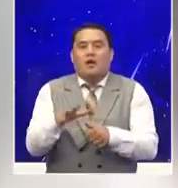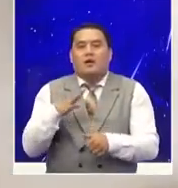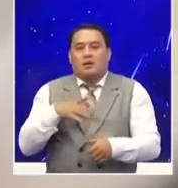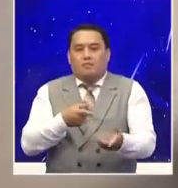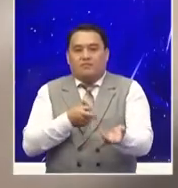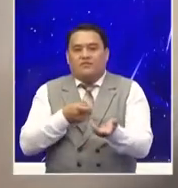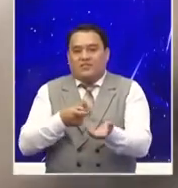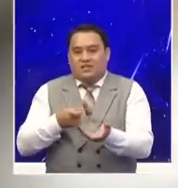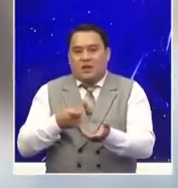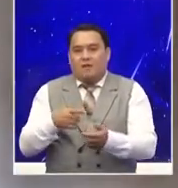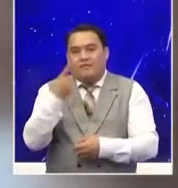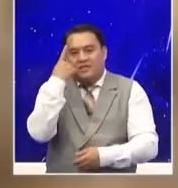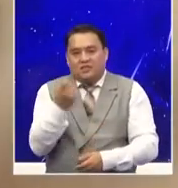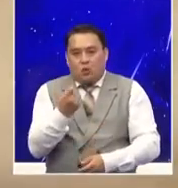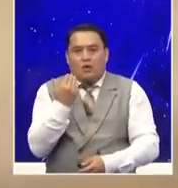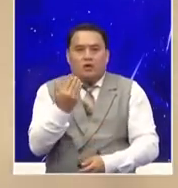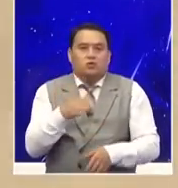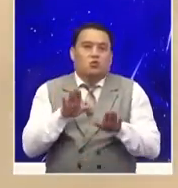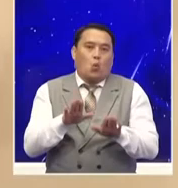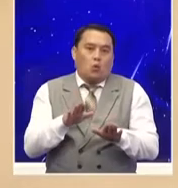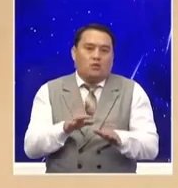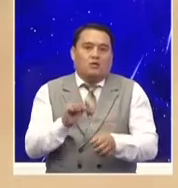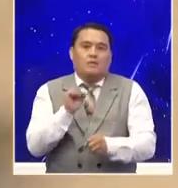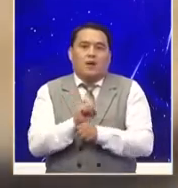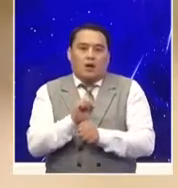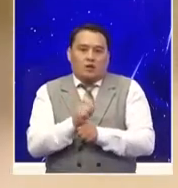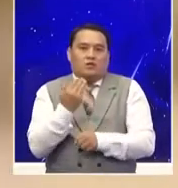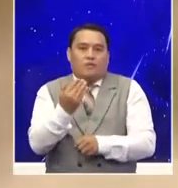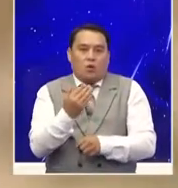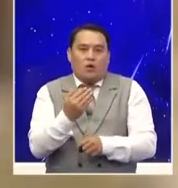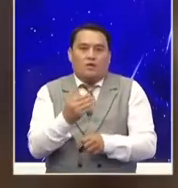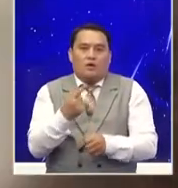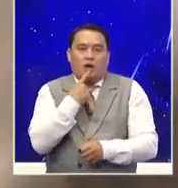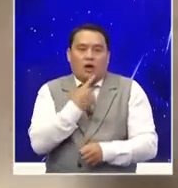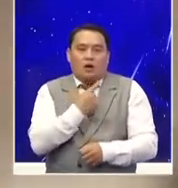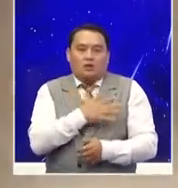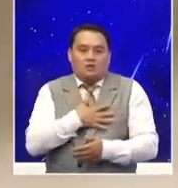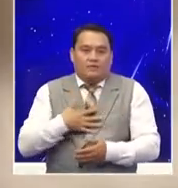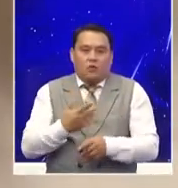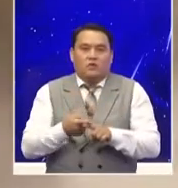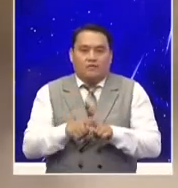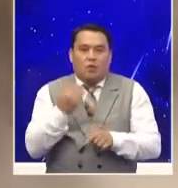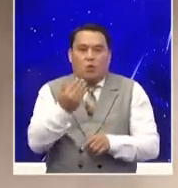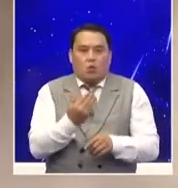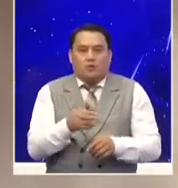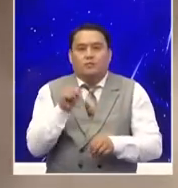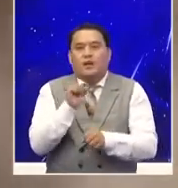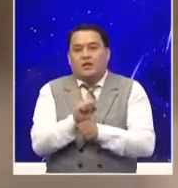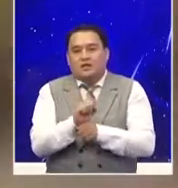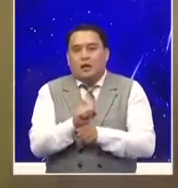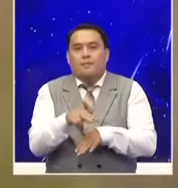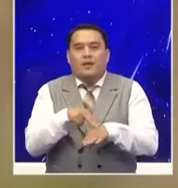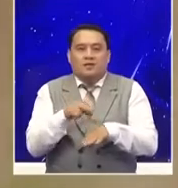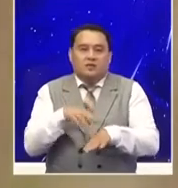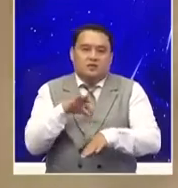были произведены предупредительные выстрелы. Лишь после этого, получив повреждение колес, движение было остановлено. Сотрудники полиции на